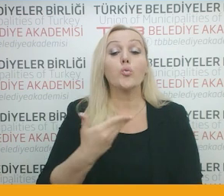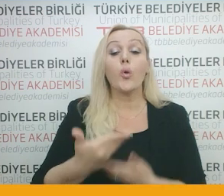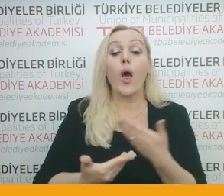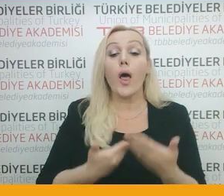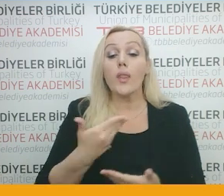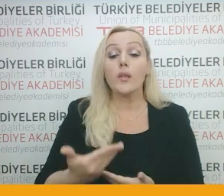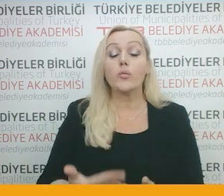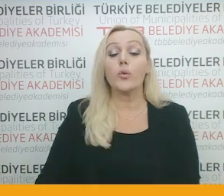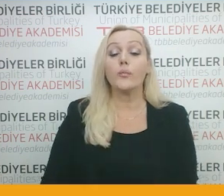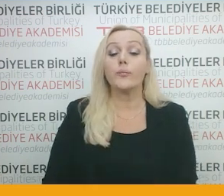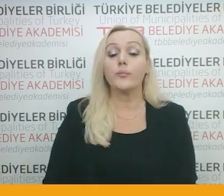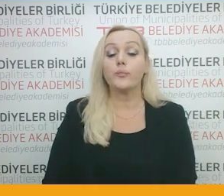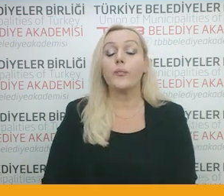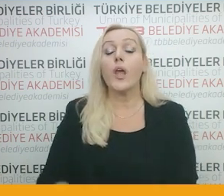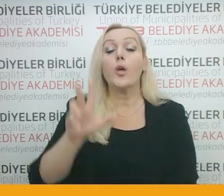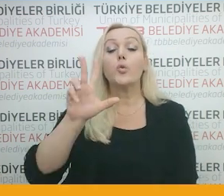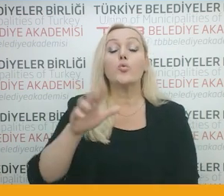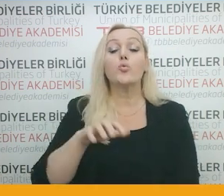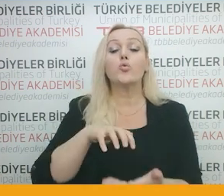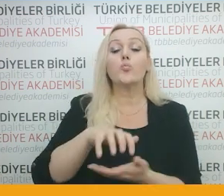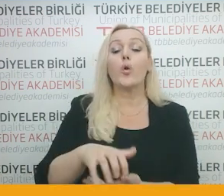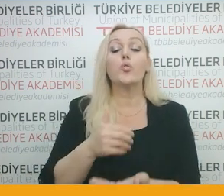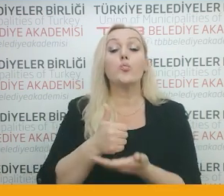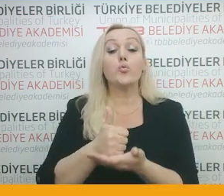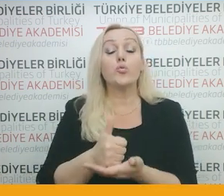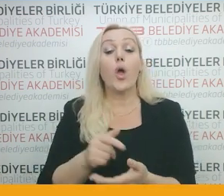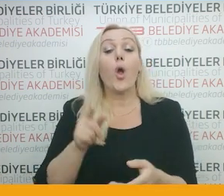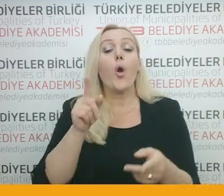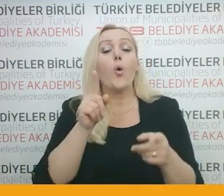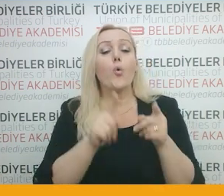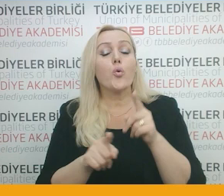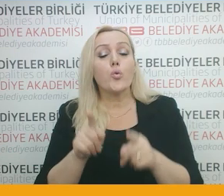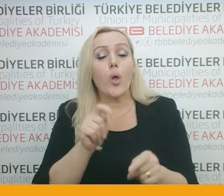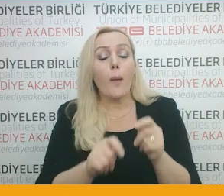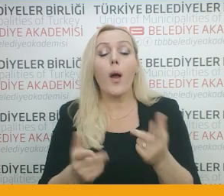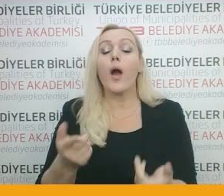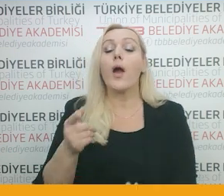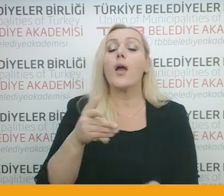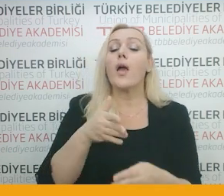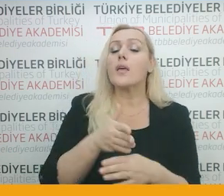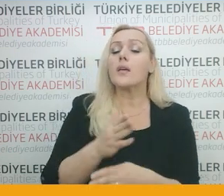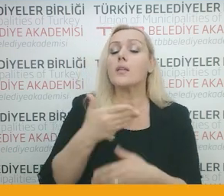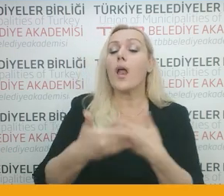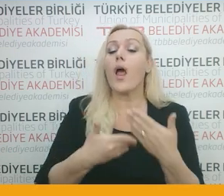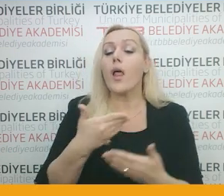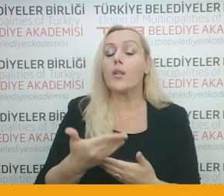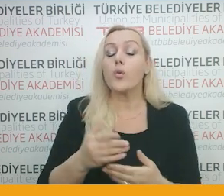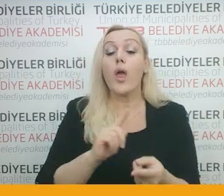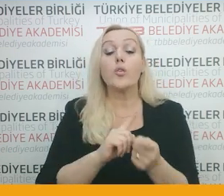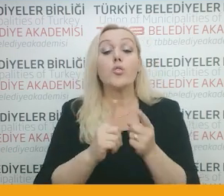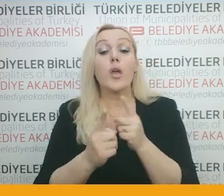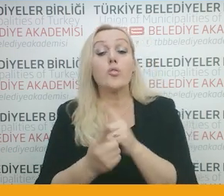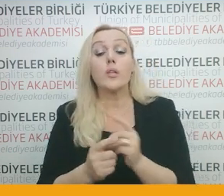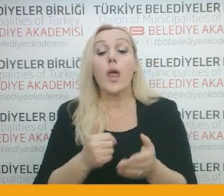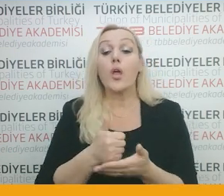bize. Üçüncü bölümde bütçelerin uygulama esaslarından bahsediyor arkadaşlar. Çeşitli